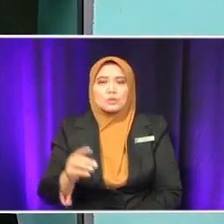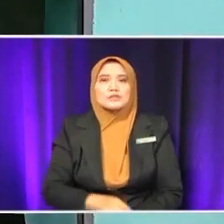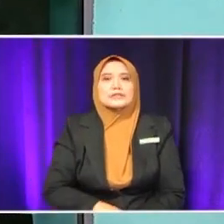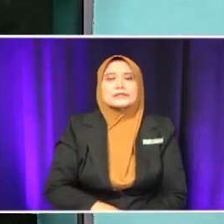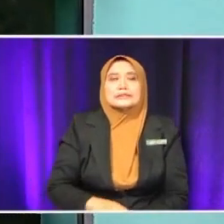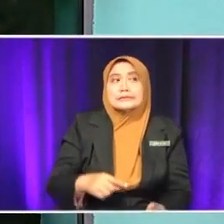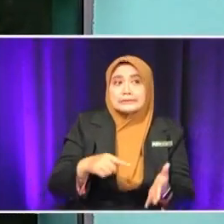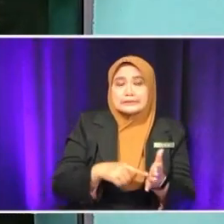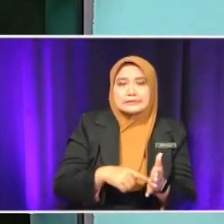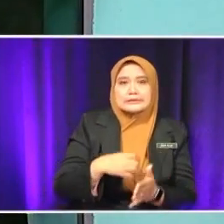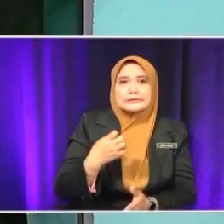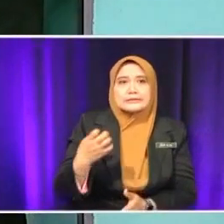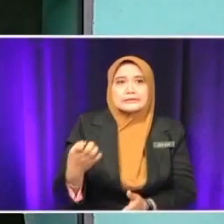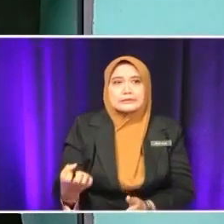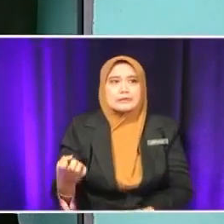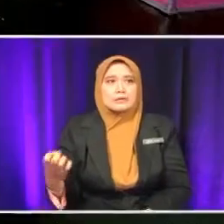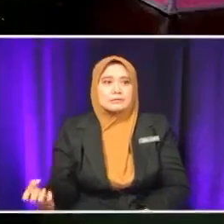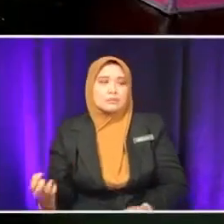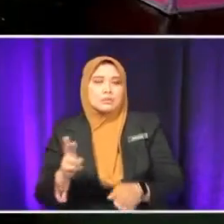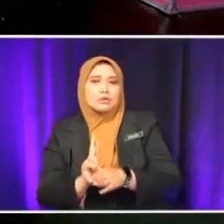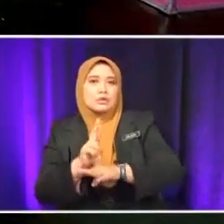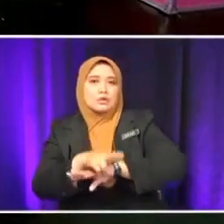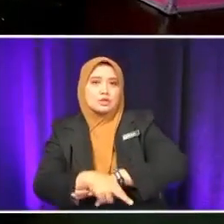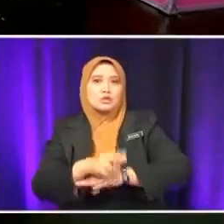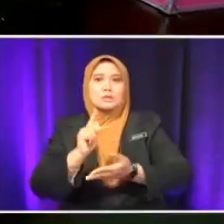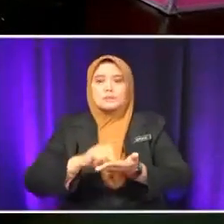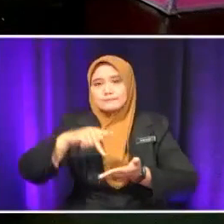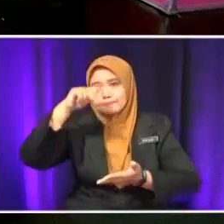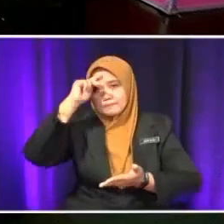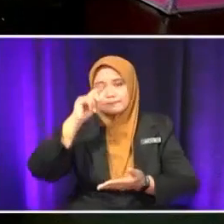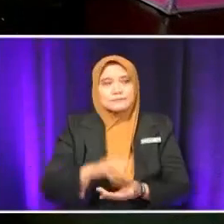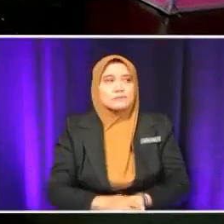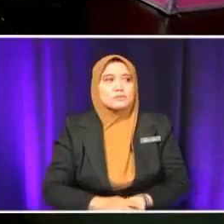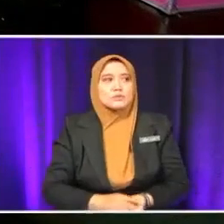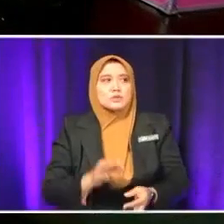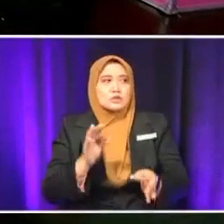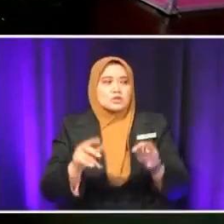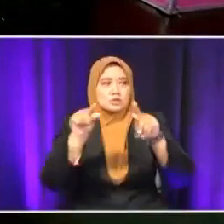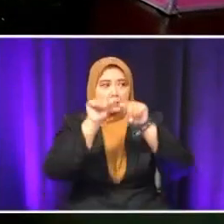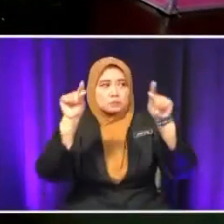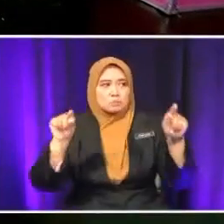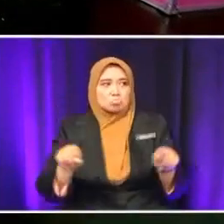juga elemen merentas kurikulum. Faham. Baik, graf tak berpemberat adalah graf yang tiada